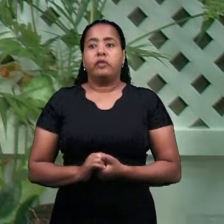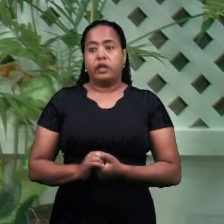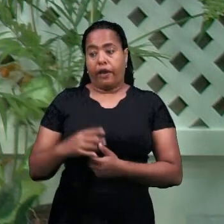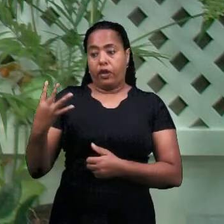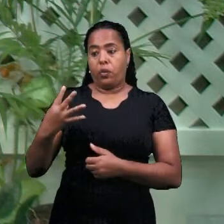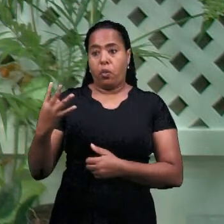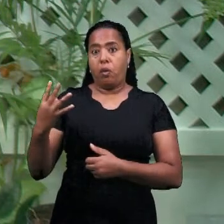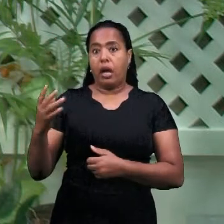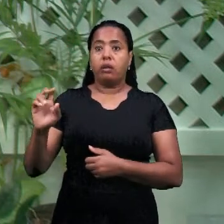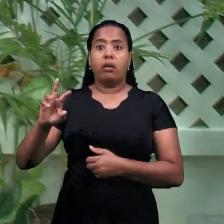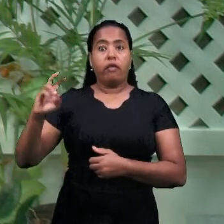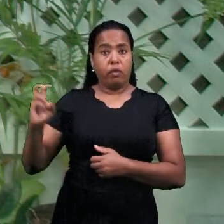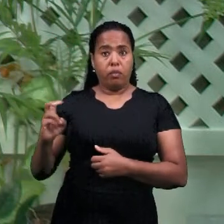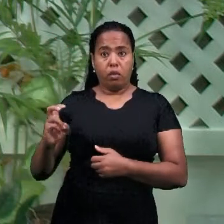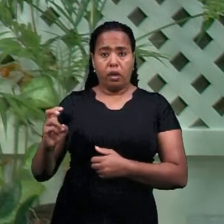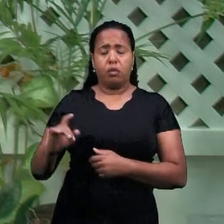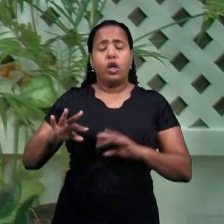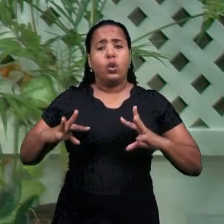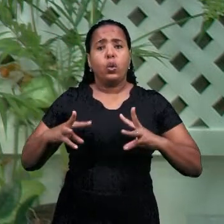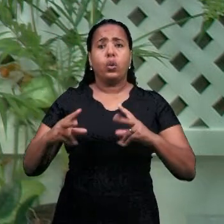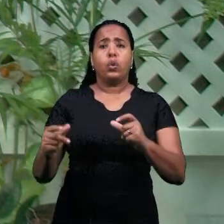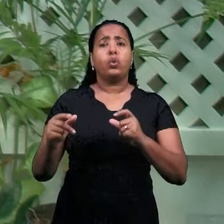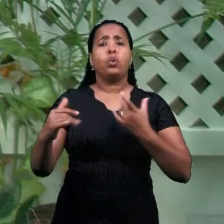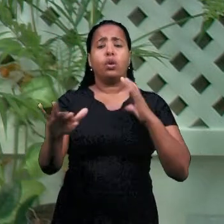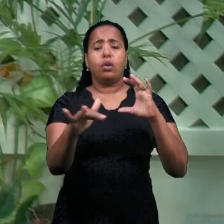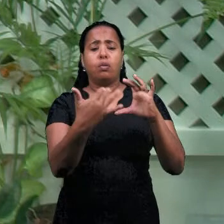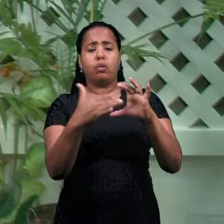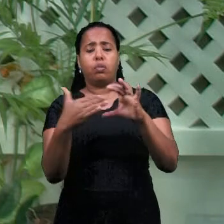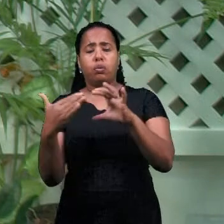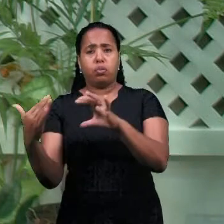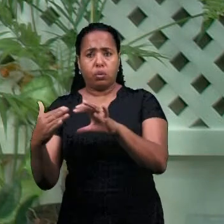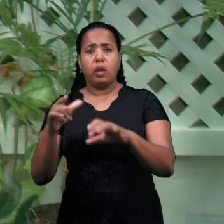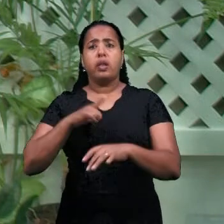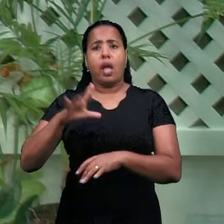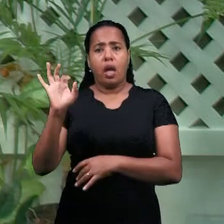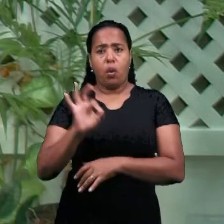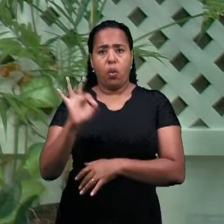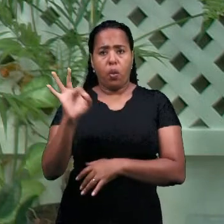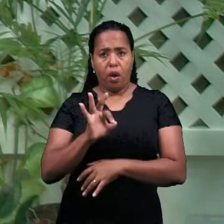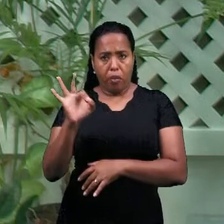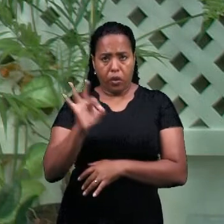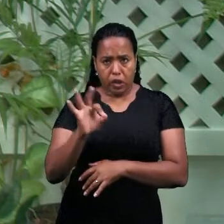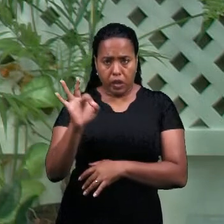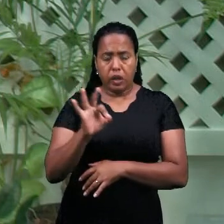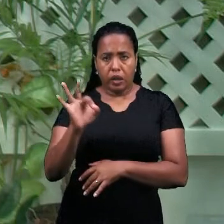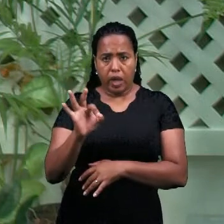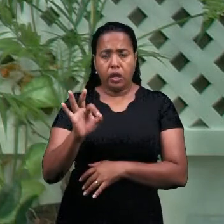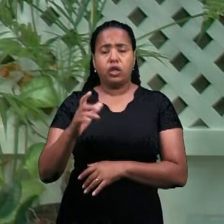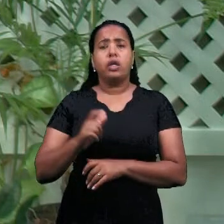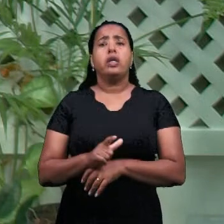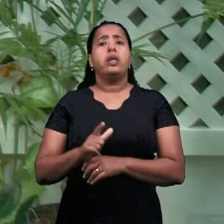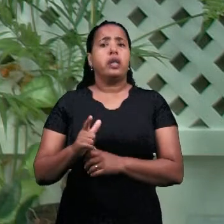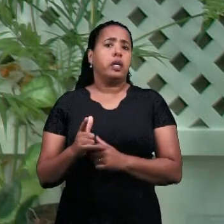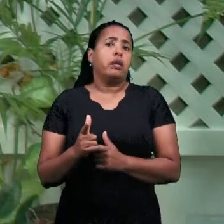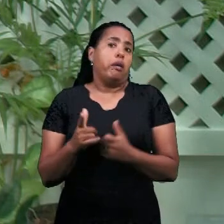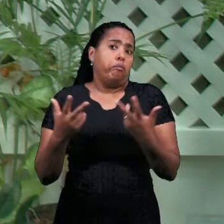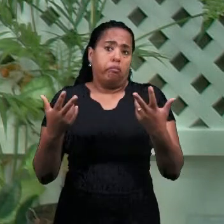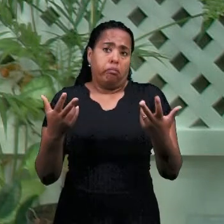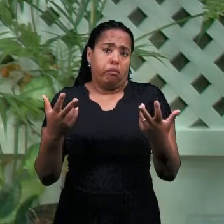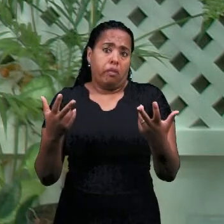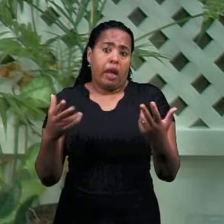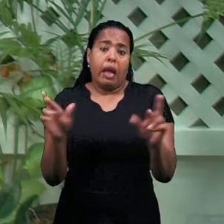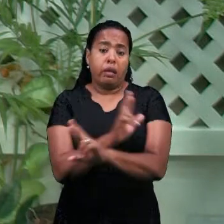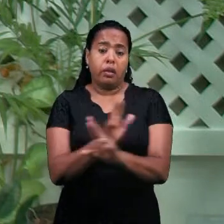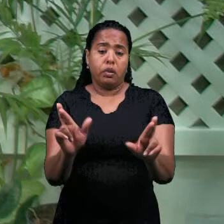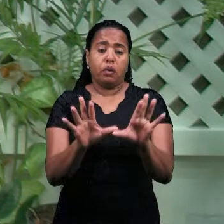Mais toutes ces participations ont un percentuel qui est proportionnel au nombre des églises, nombre de membres,